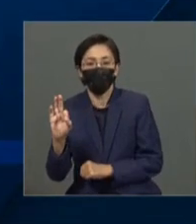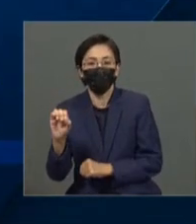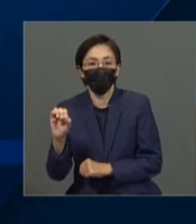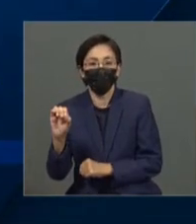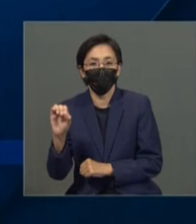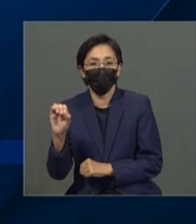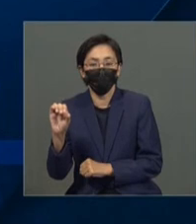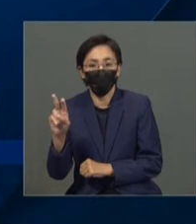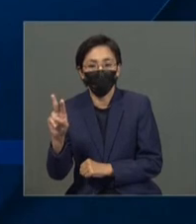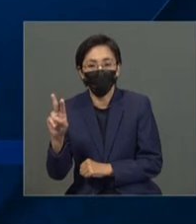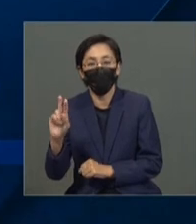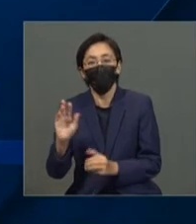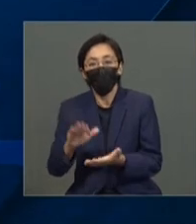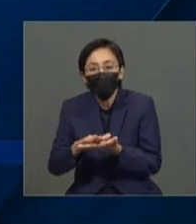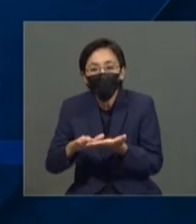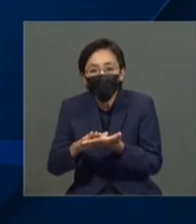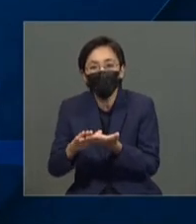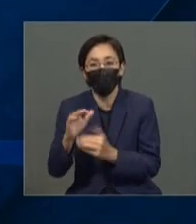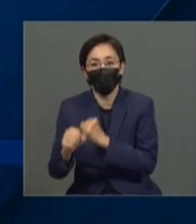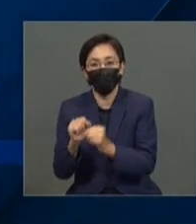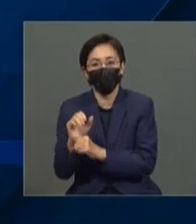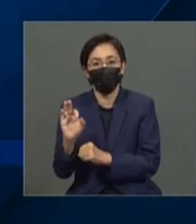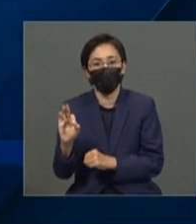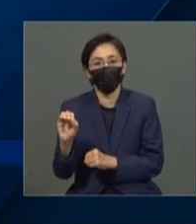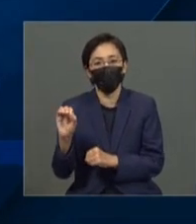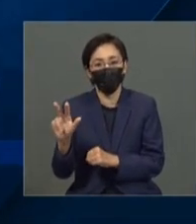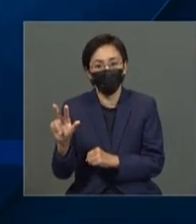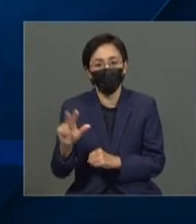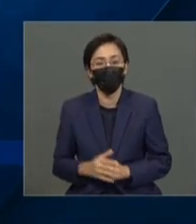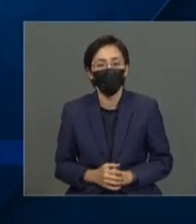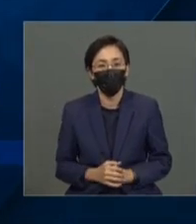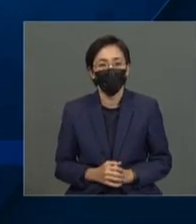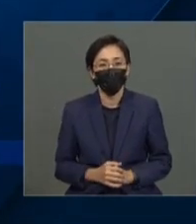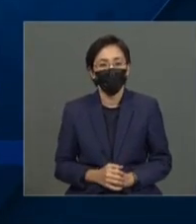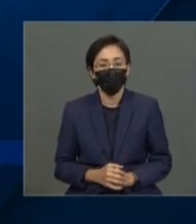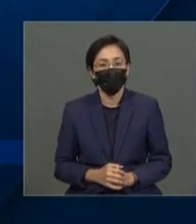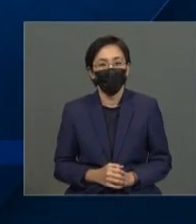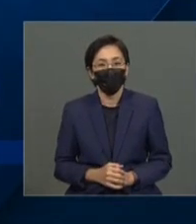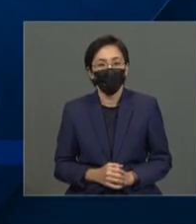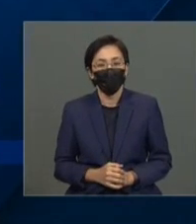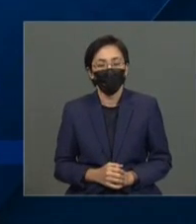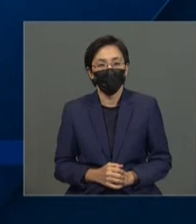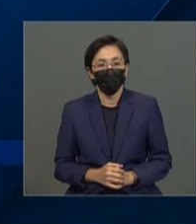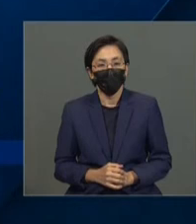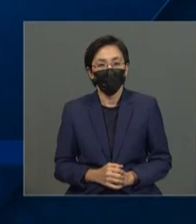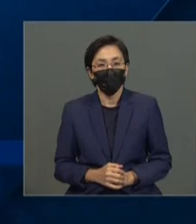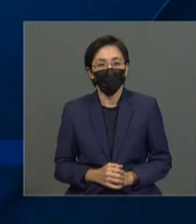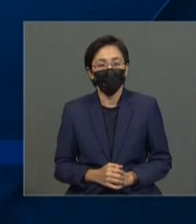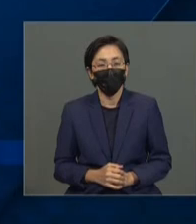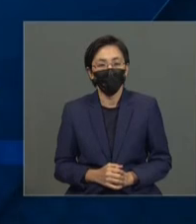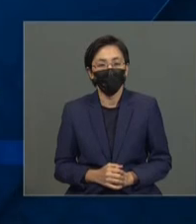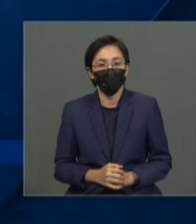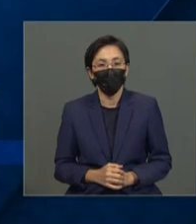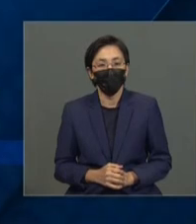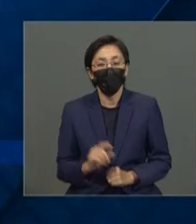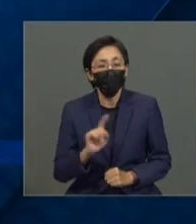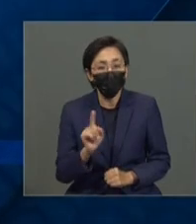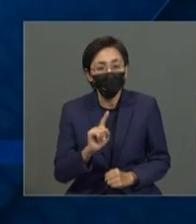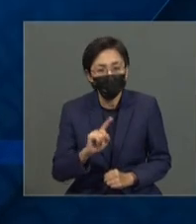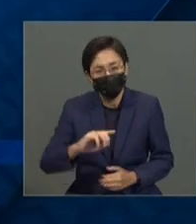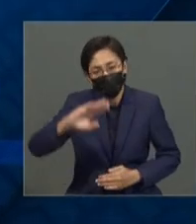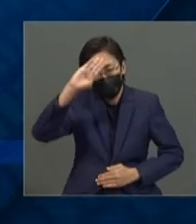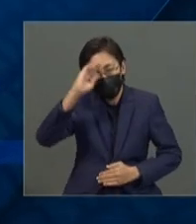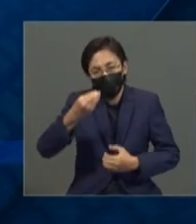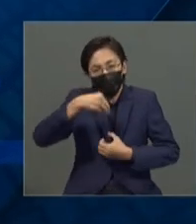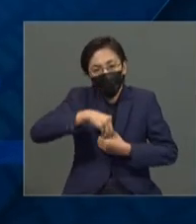ปีขออภัยค่ะ93ปีและยังพบว่าจำนวนมากนะคะเป็นผู้ที่มีโรคประจ